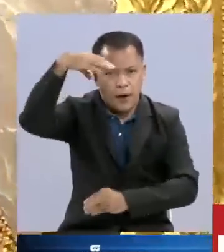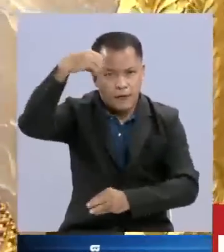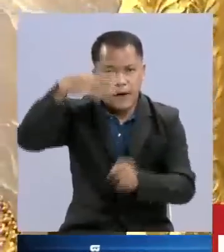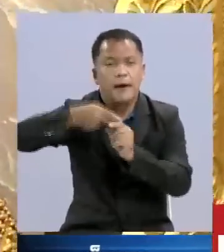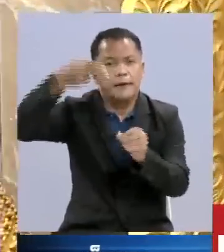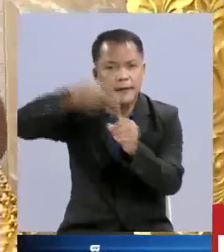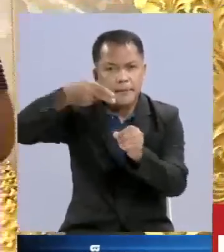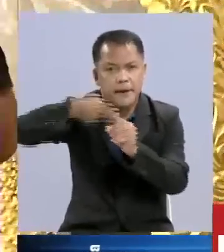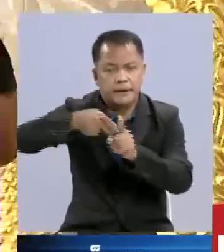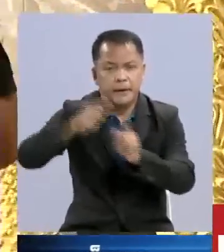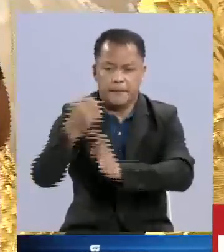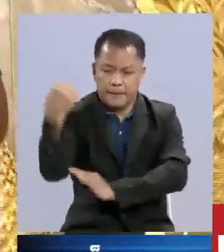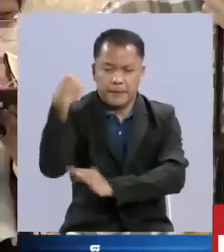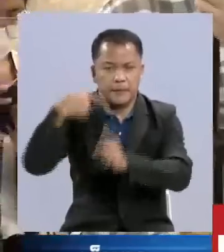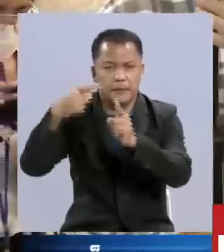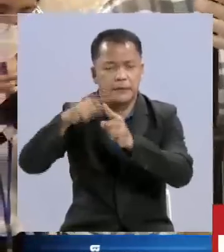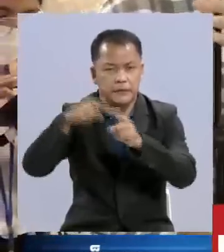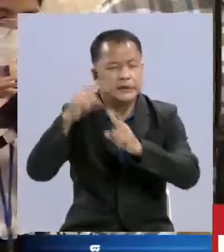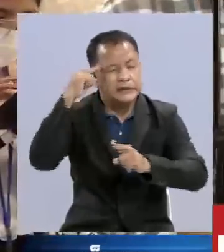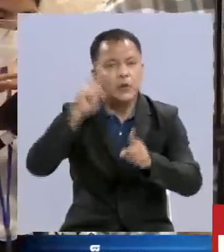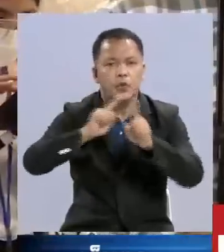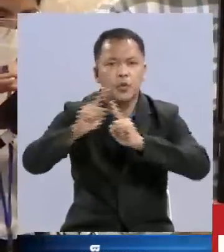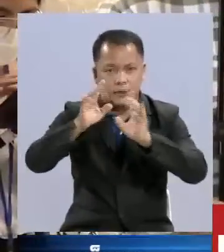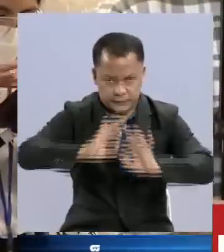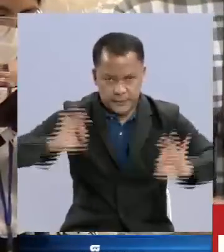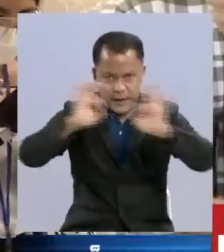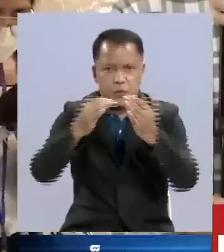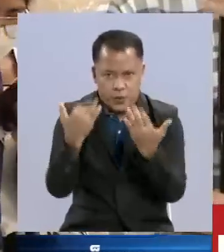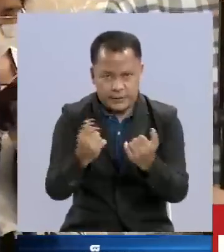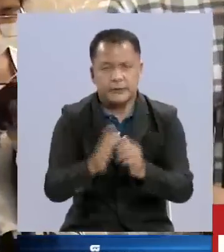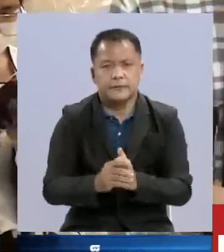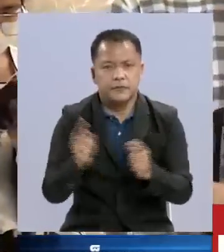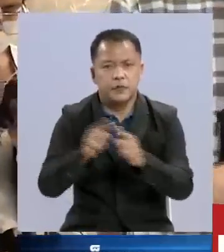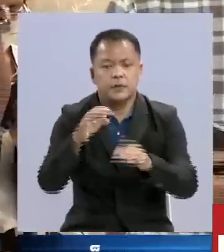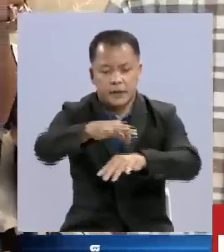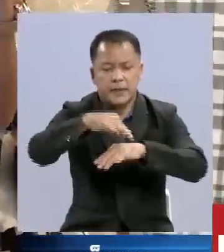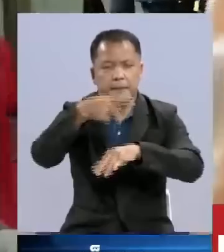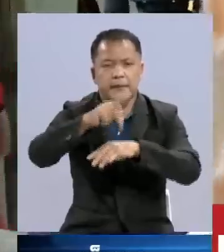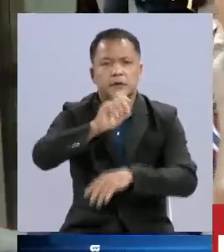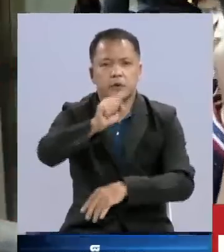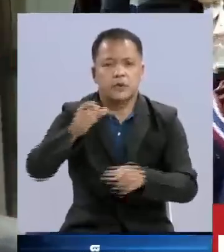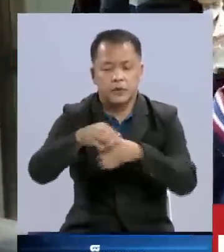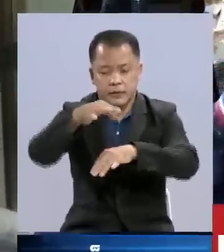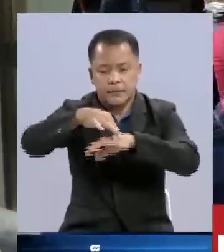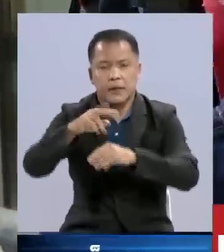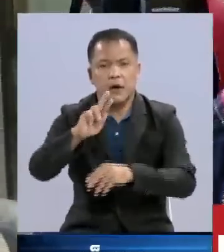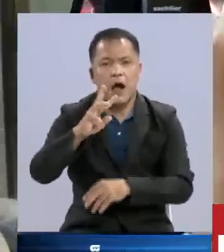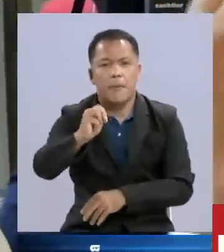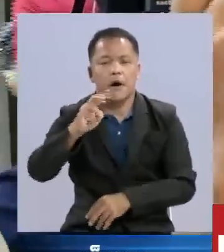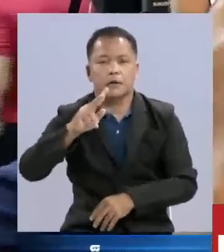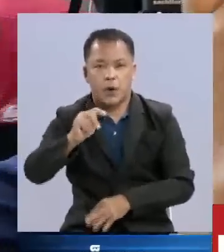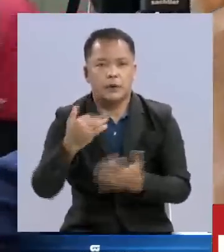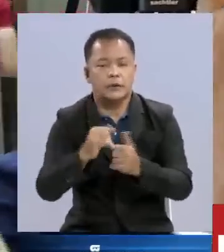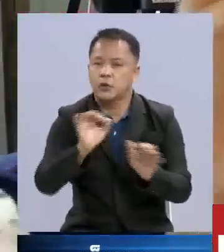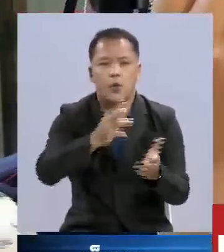ค่าน้ำมันราคาพลังงานคาดเป็นเรื่องที่อาจพูดคุยหลักกันในวันนี้ด้วยนะครับส่วนเรื่องตำแหน่งประธานสภารวมถึงตำแหน่งคณะรัฐมนตรีนั้น